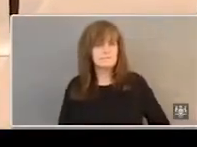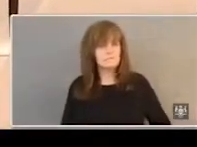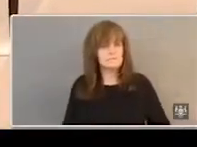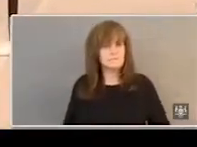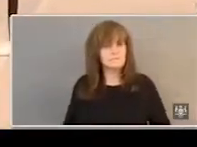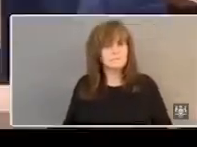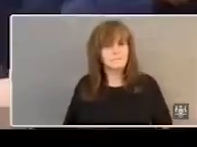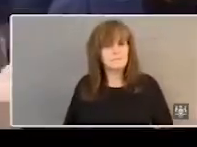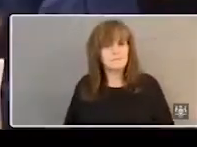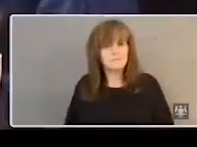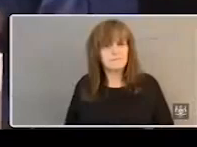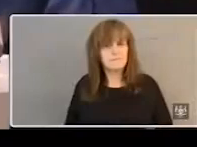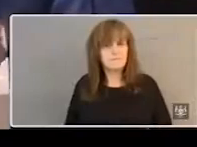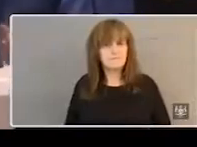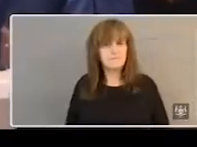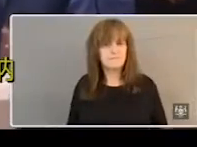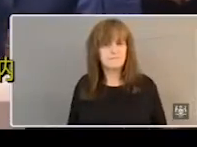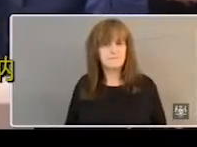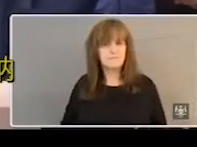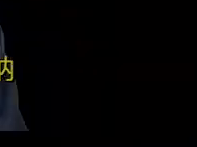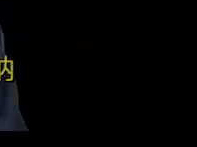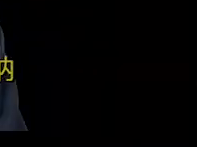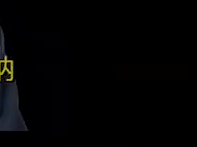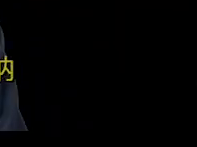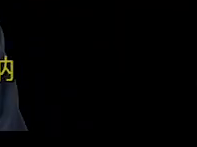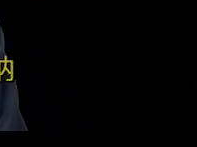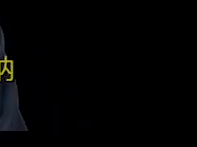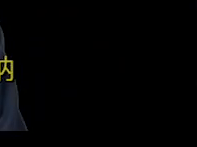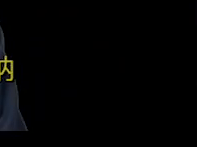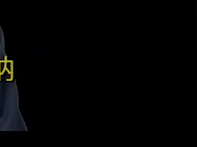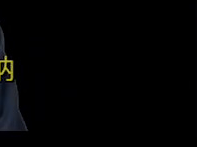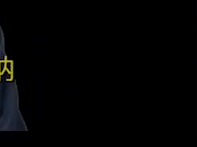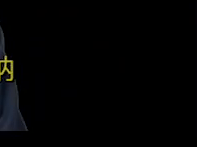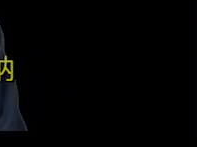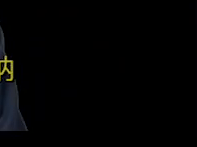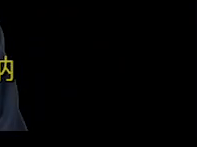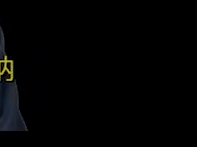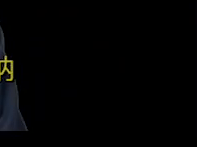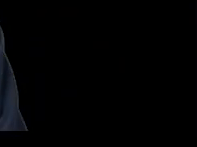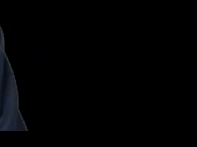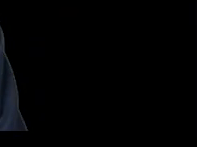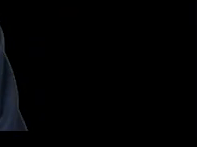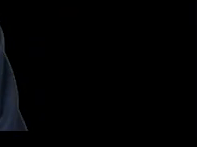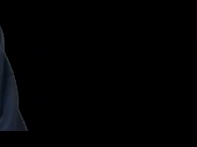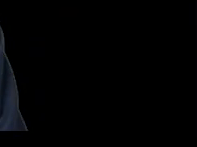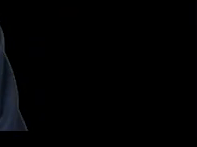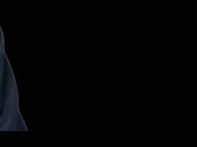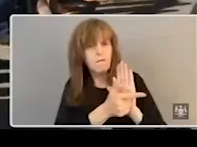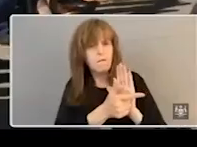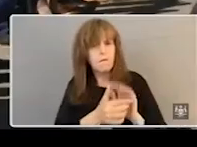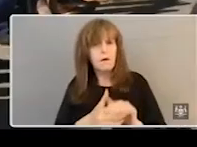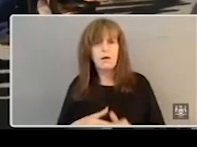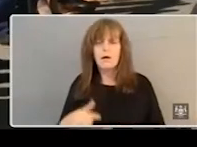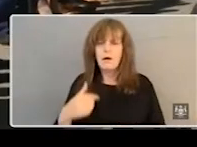獲任命公民及多元文化廳長，以及來自約克中心選區的克茲納接替法務廳長職位。